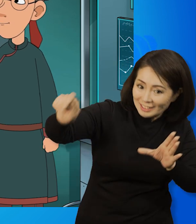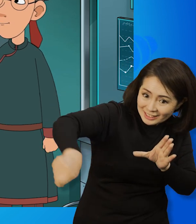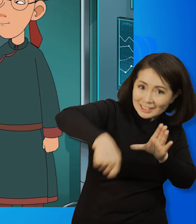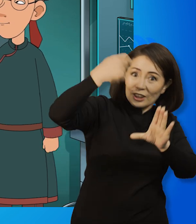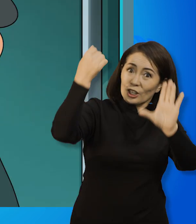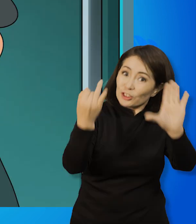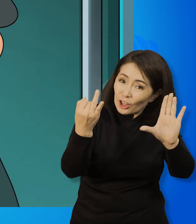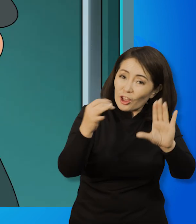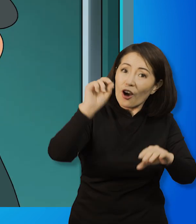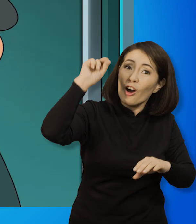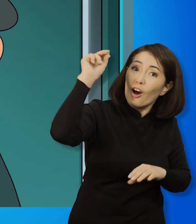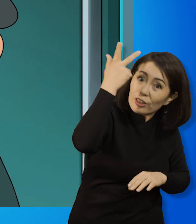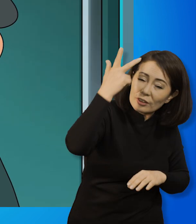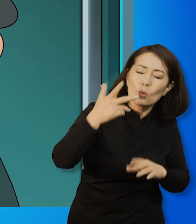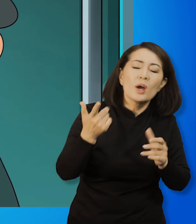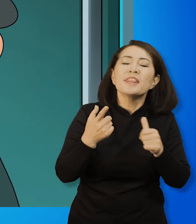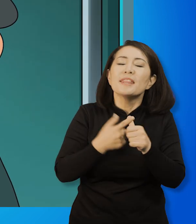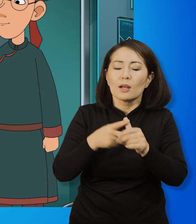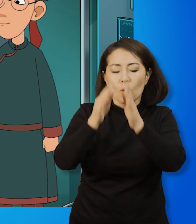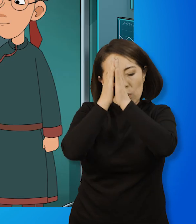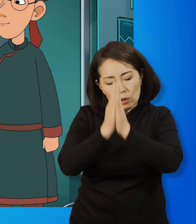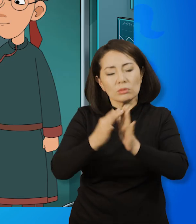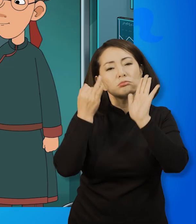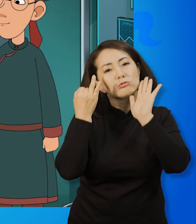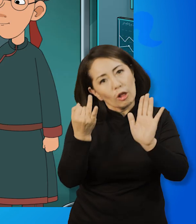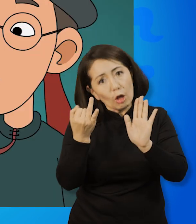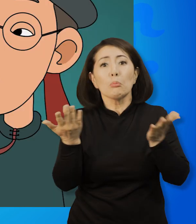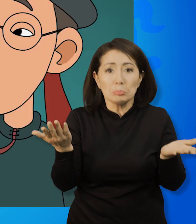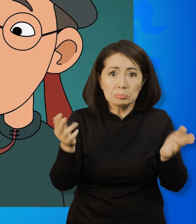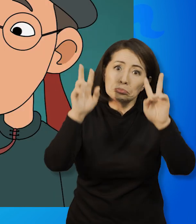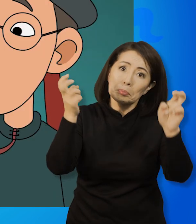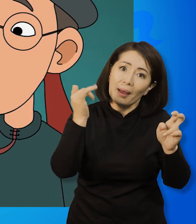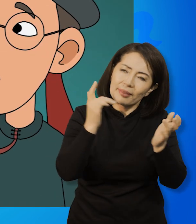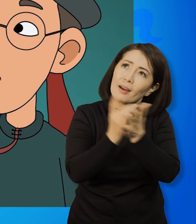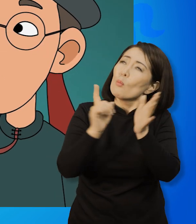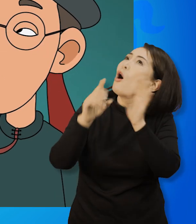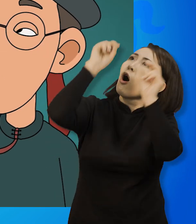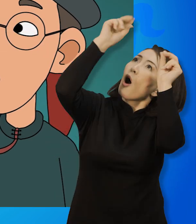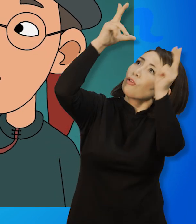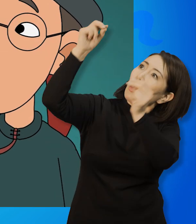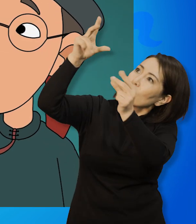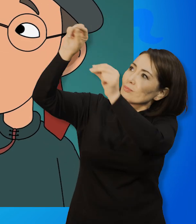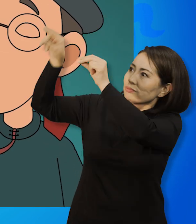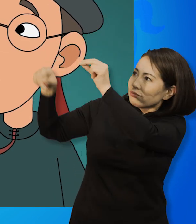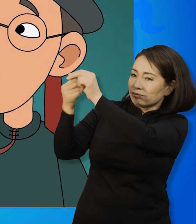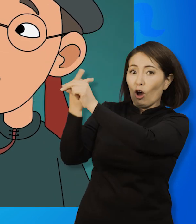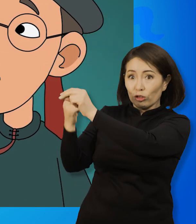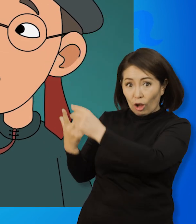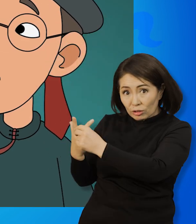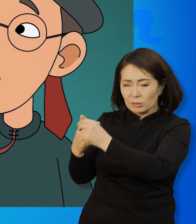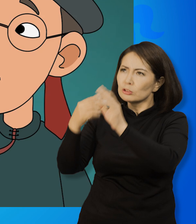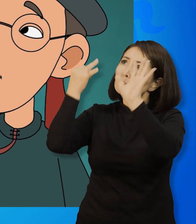да. 7 бурханч гэж нэрлэдэг юм. Аха. Тэр 7 одны эхний 2 одыг нь дагуулад